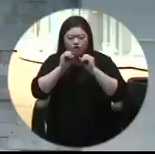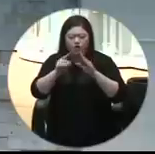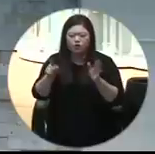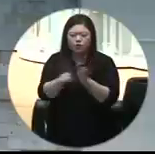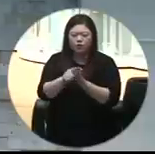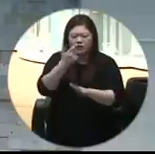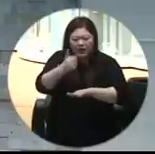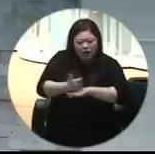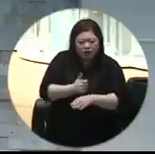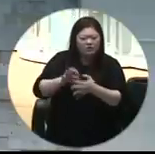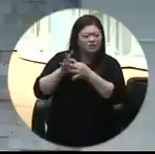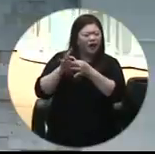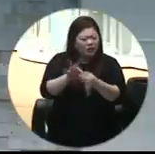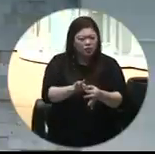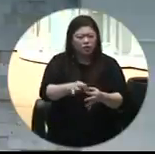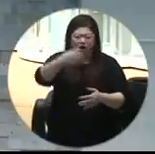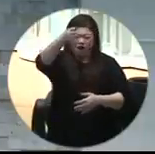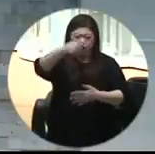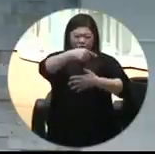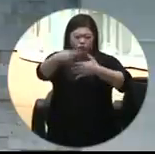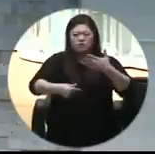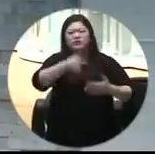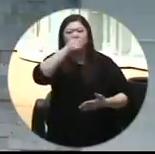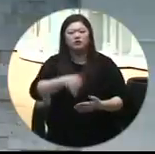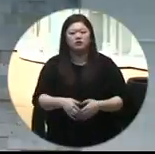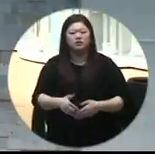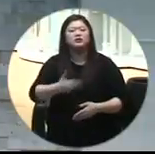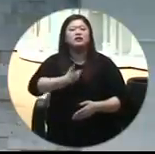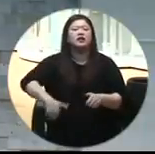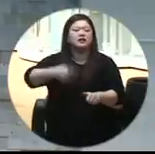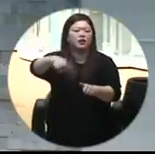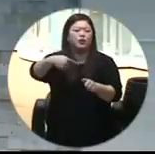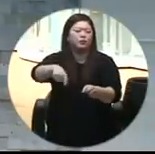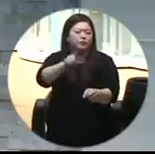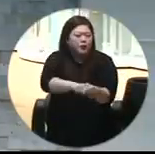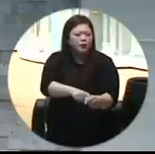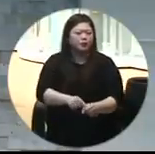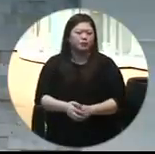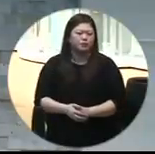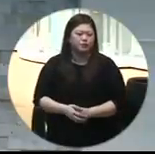여러분 제자 삼기 위해서 시스템을 다 가지고 있습니다.